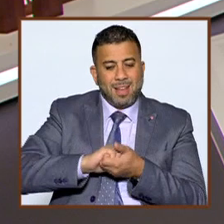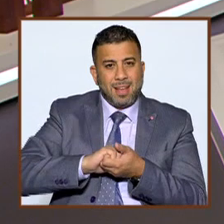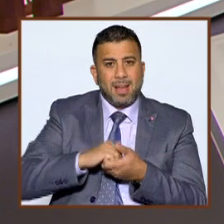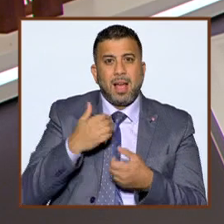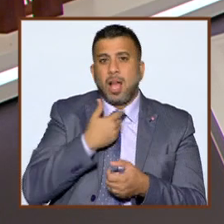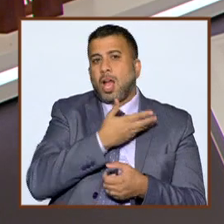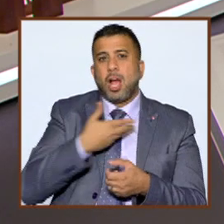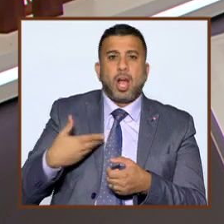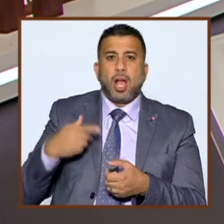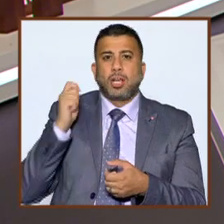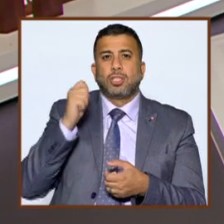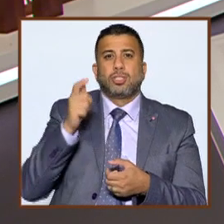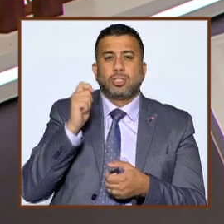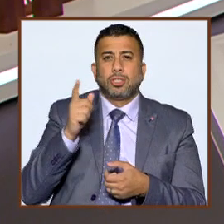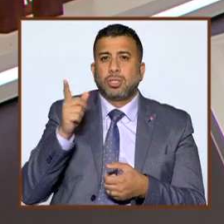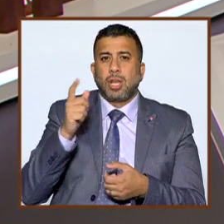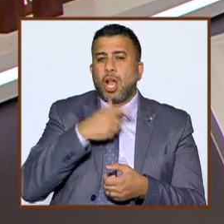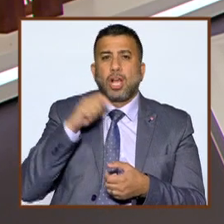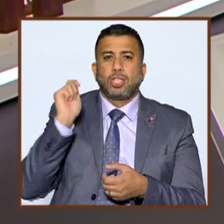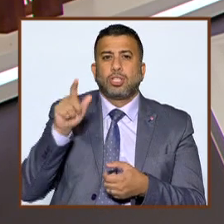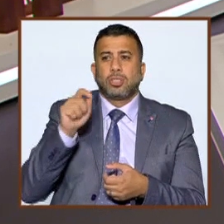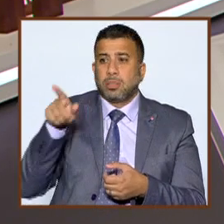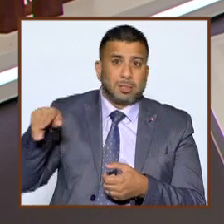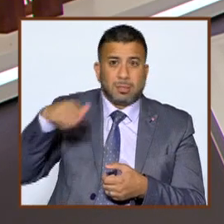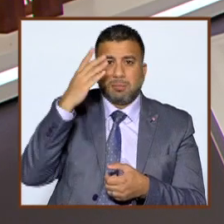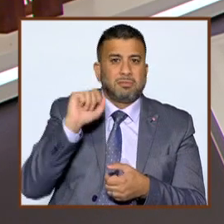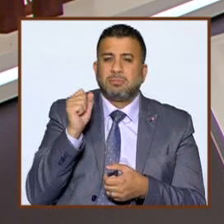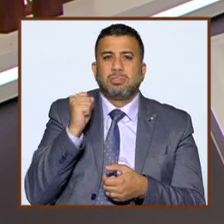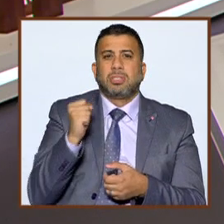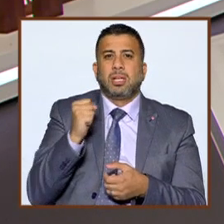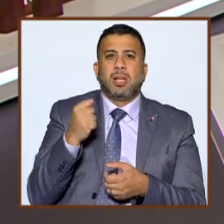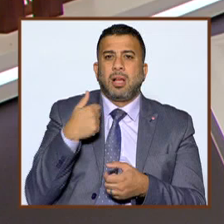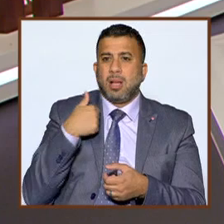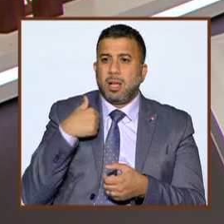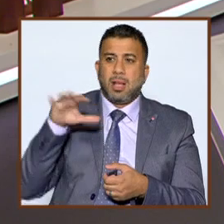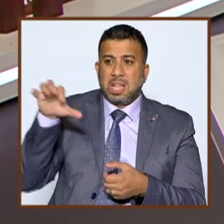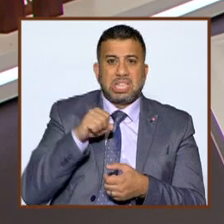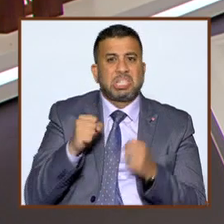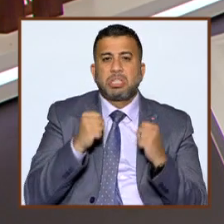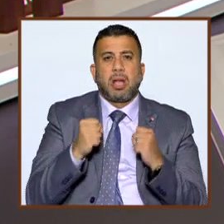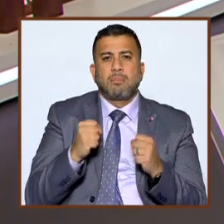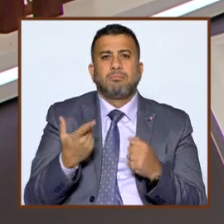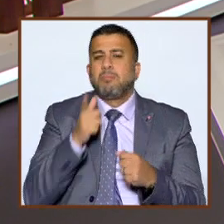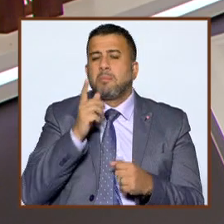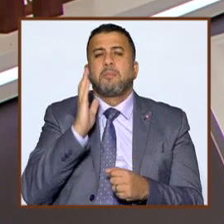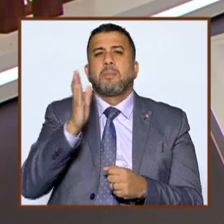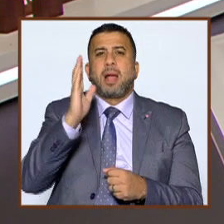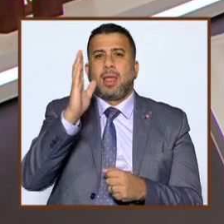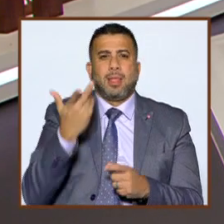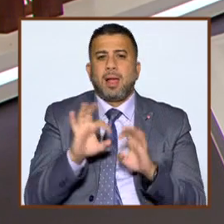حج عنها لأنه هي لا تستطيع أن تذهب ولا أنا أستطيع أن أخذها لأنه هي بعيدة